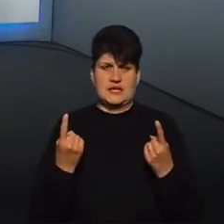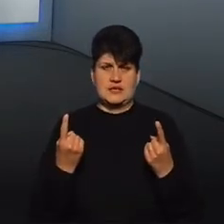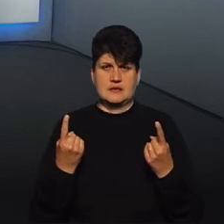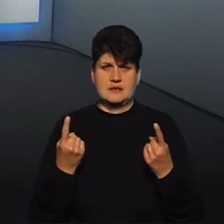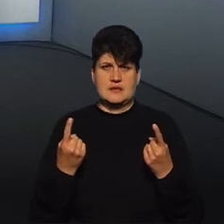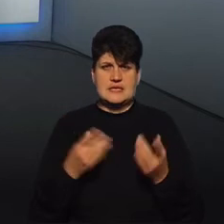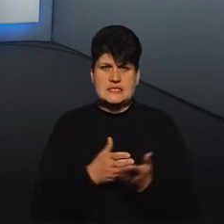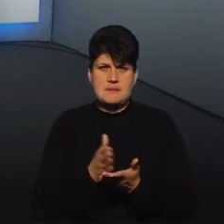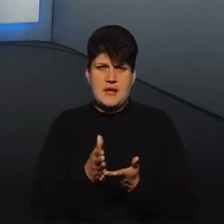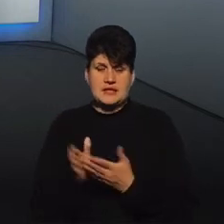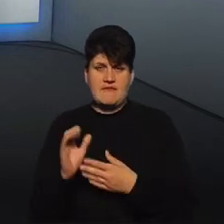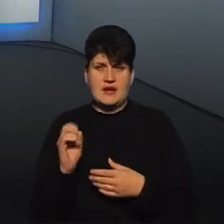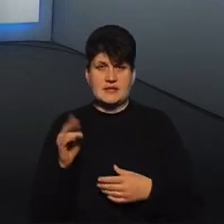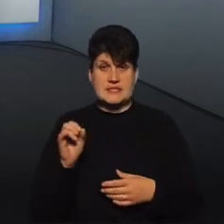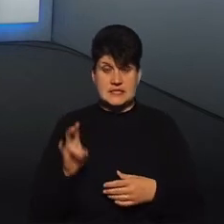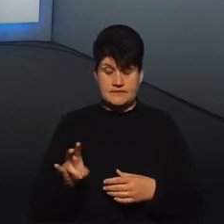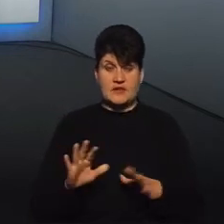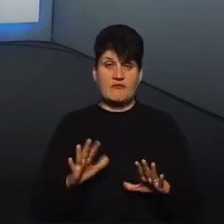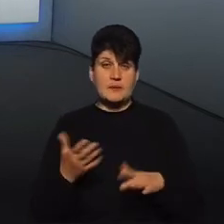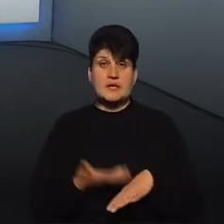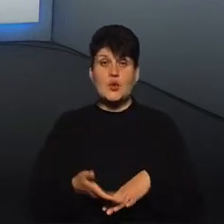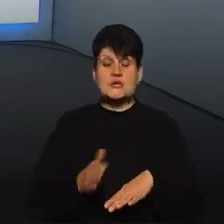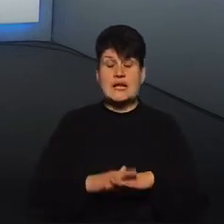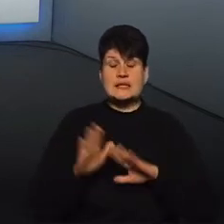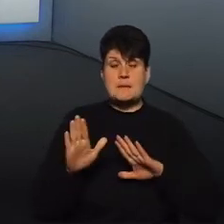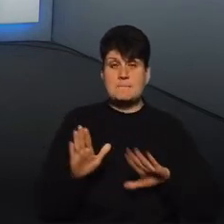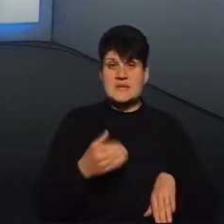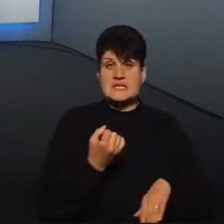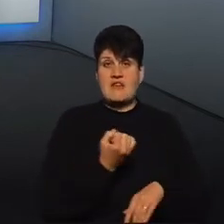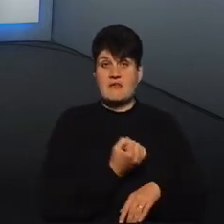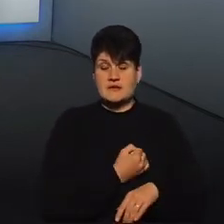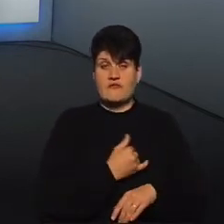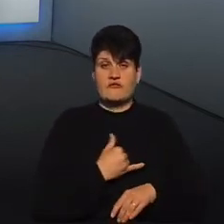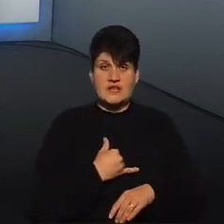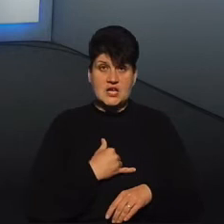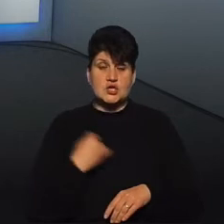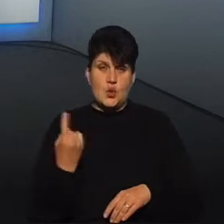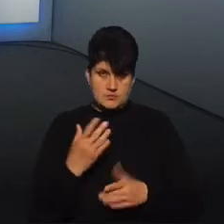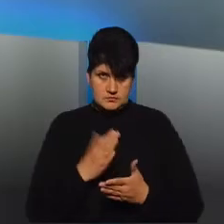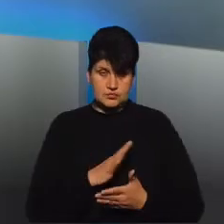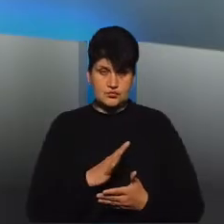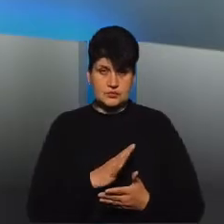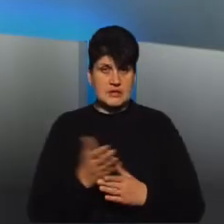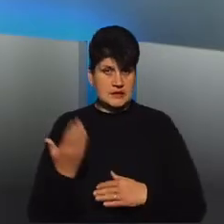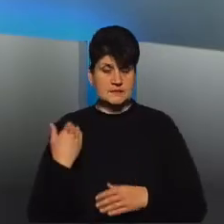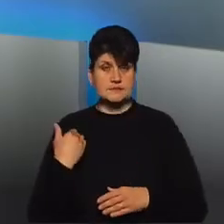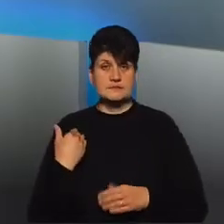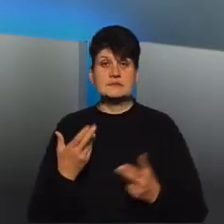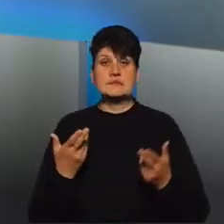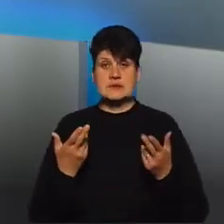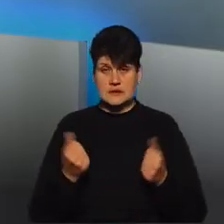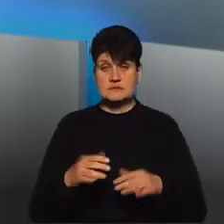вакцин. А випадки ускладнення після вакцинації чи в нашій області траплялися? Чи вам відомо про це? Так,